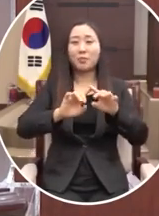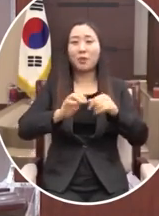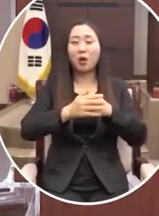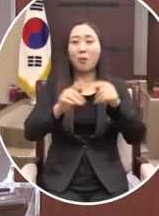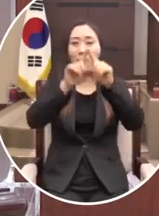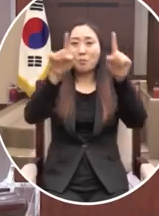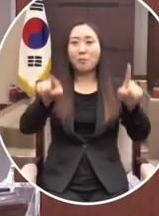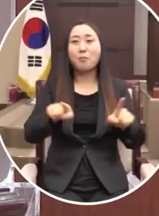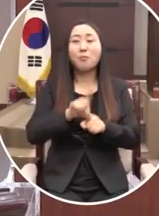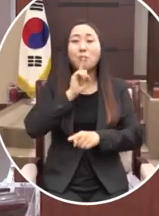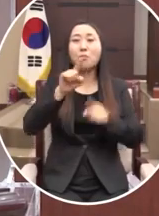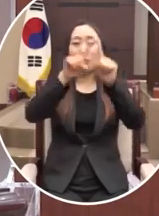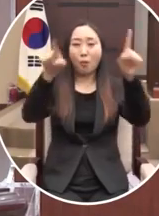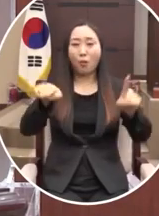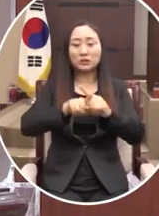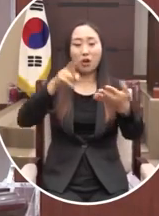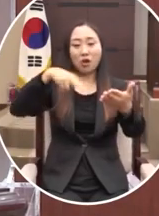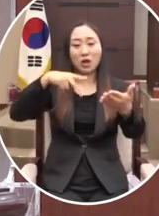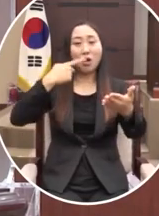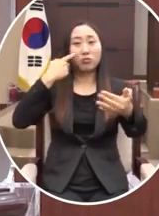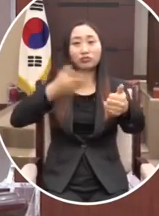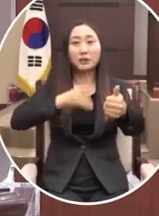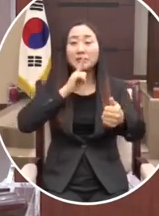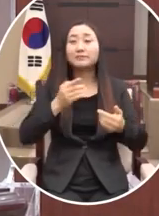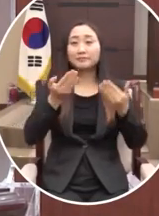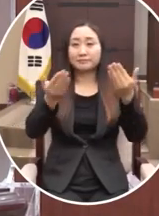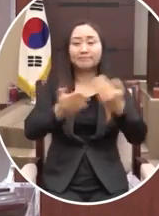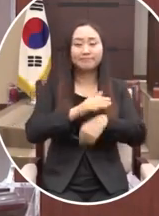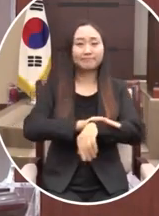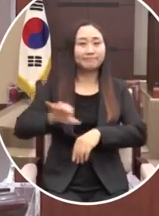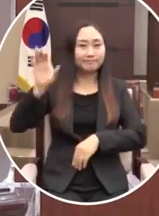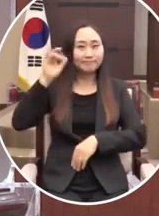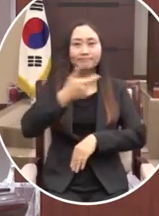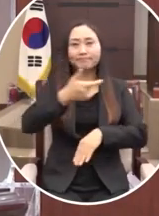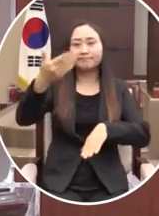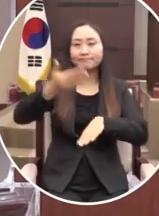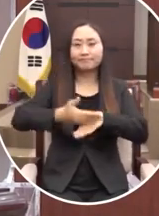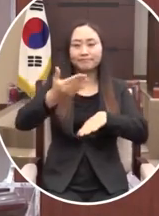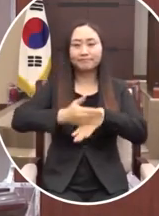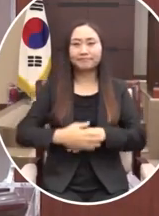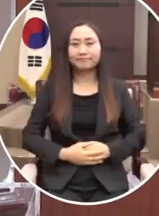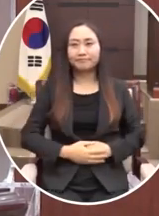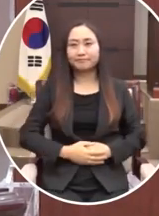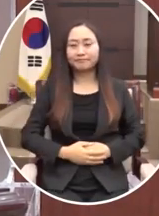참고 활용해 주시기를 바랍니다. 경청해 주셔서 고맙습니다.